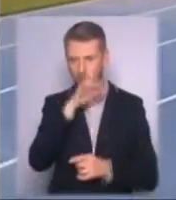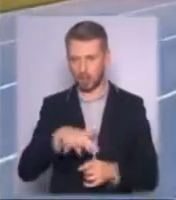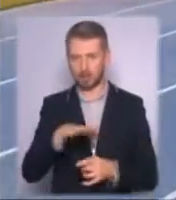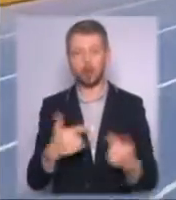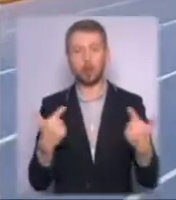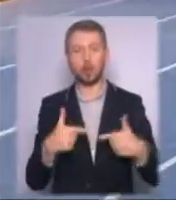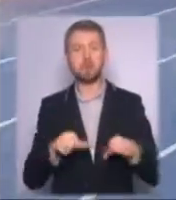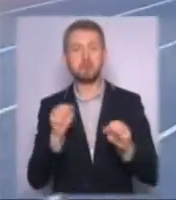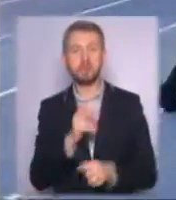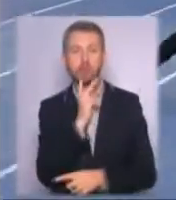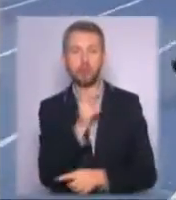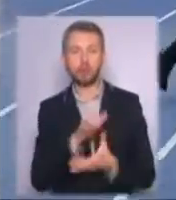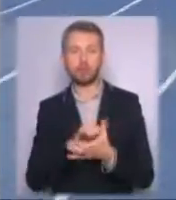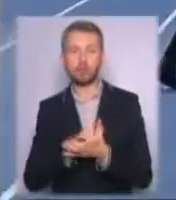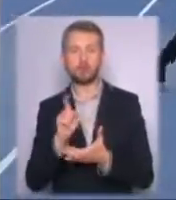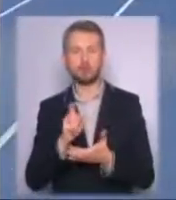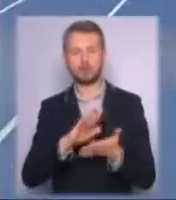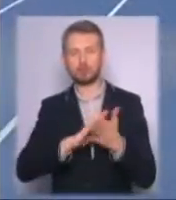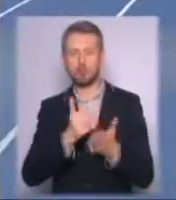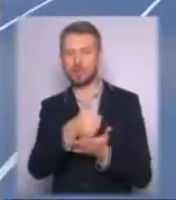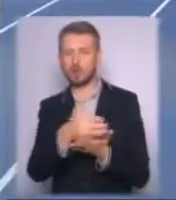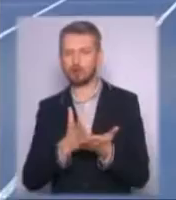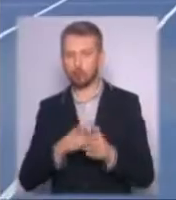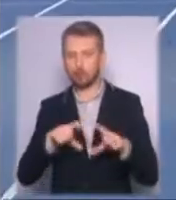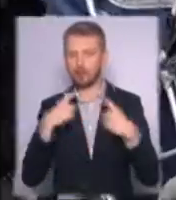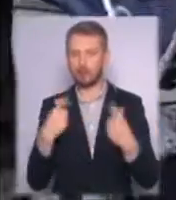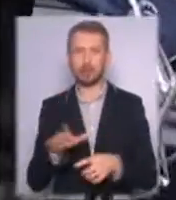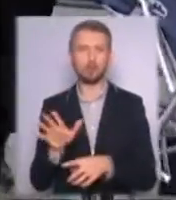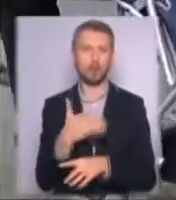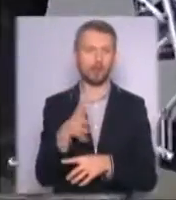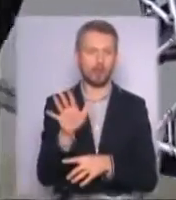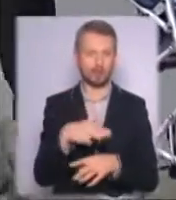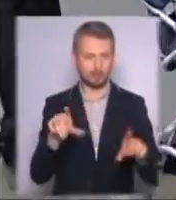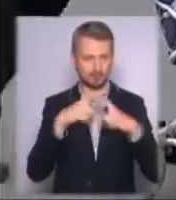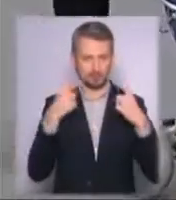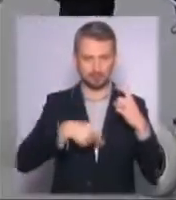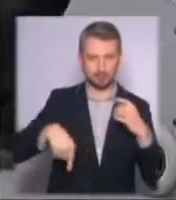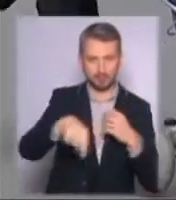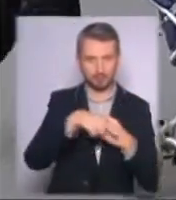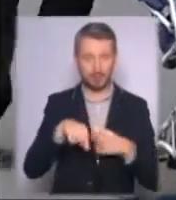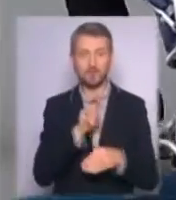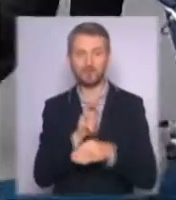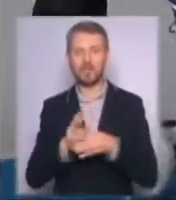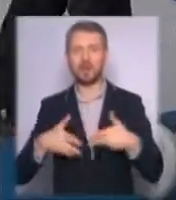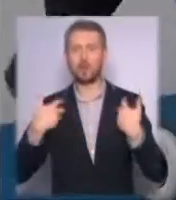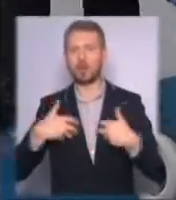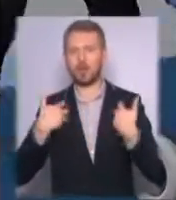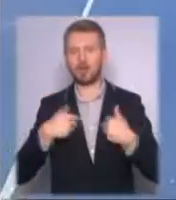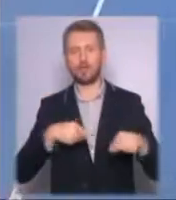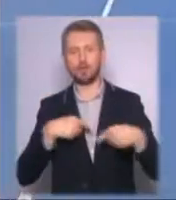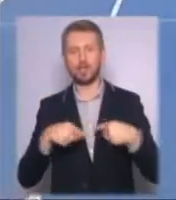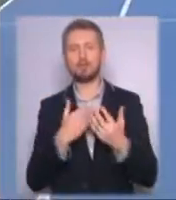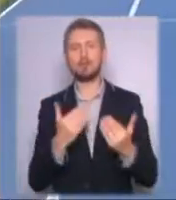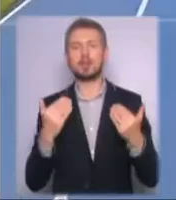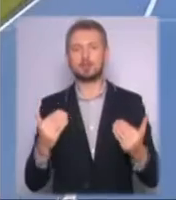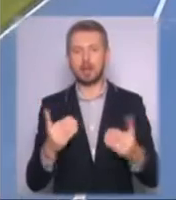Гості могли ознайомитися з інфраструктурою стадіону, прогулятися ядром арени, відвідати роздягальні футболістів та музей історії